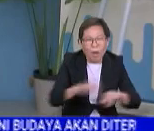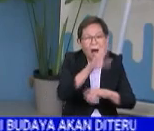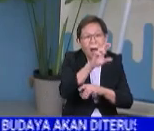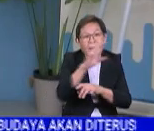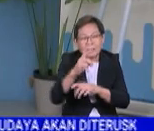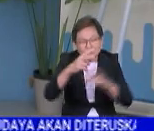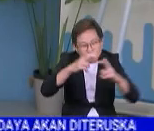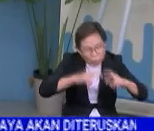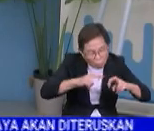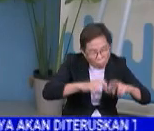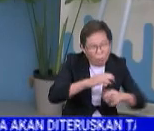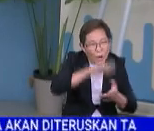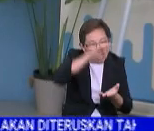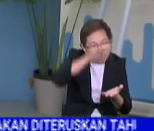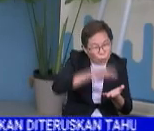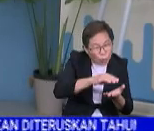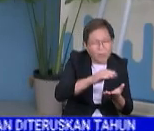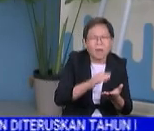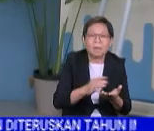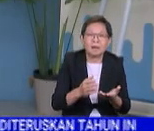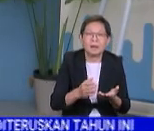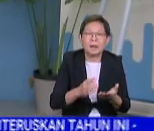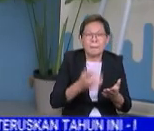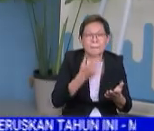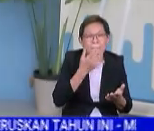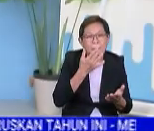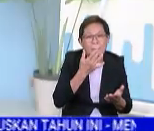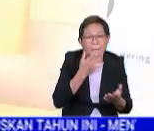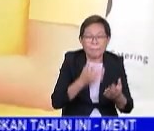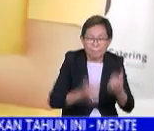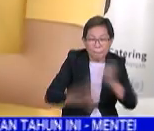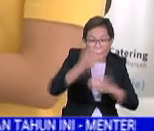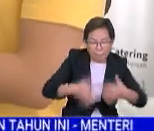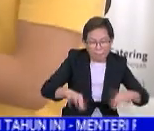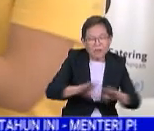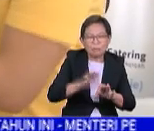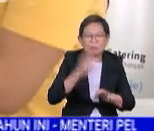kita kurangkan, kita kurangkan. Yang penting rasa dia still okey.